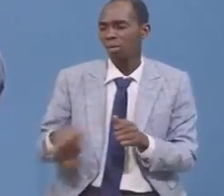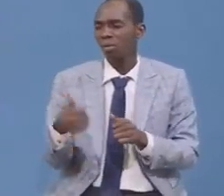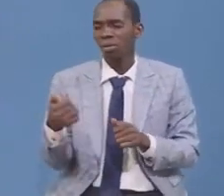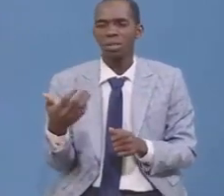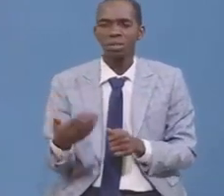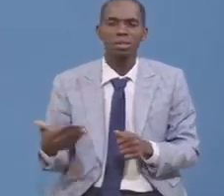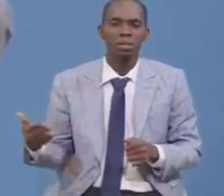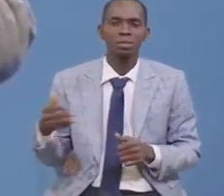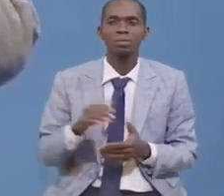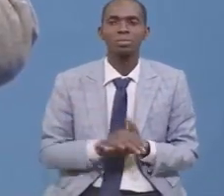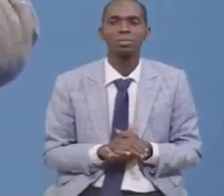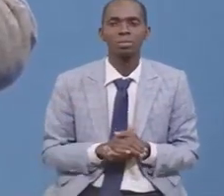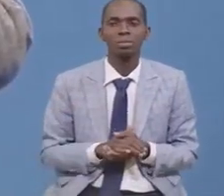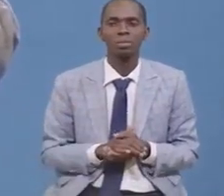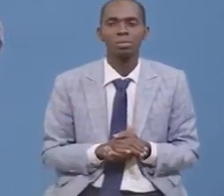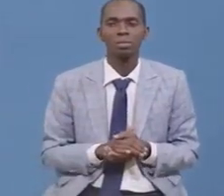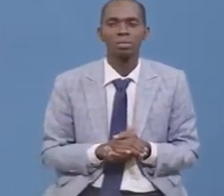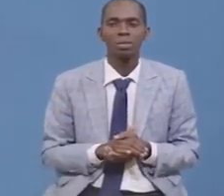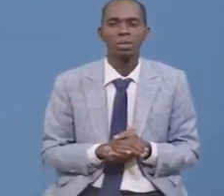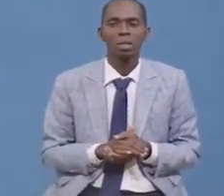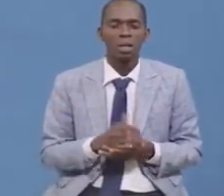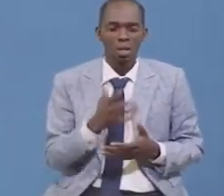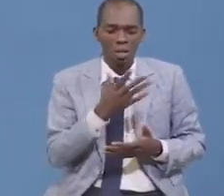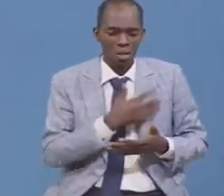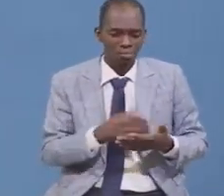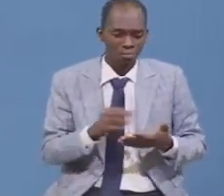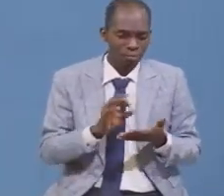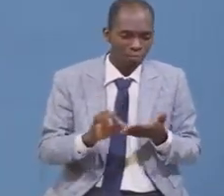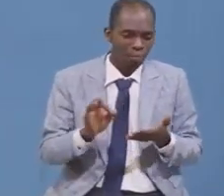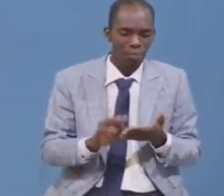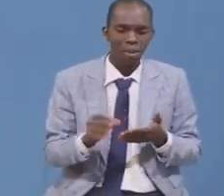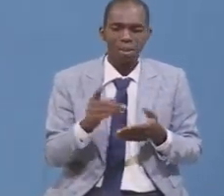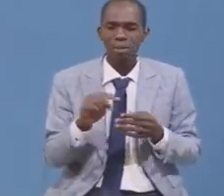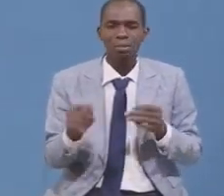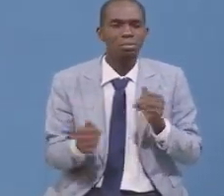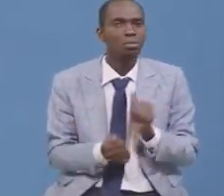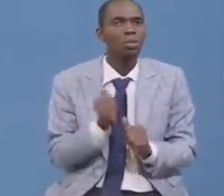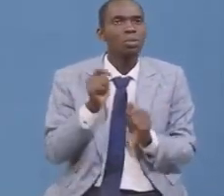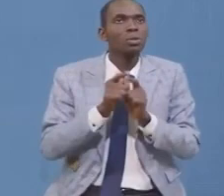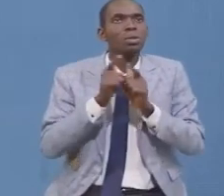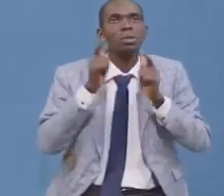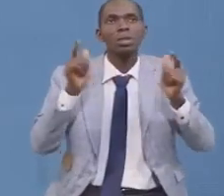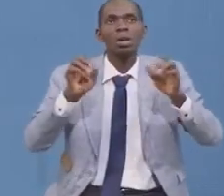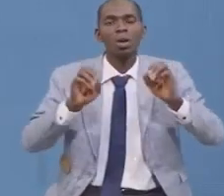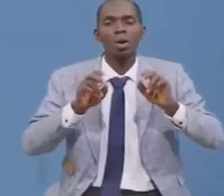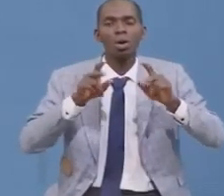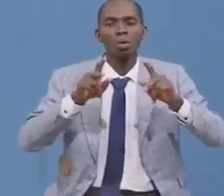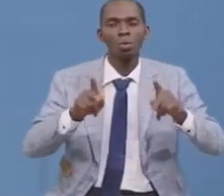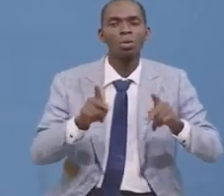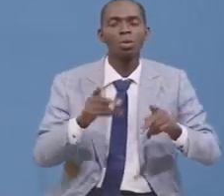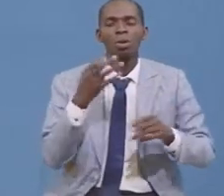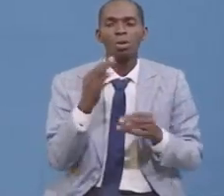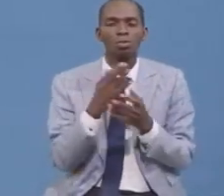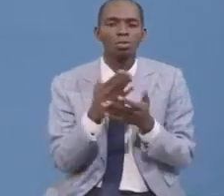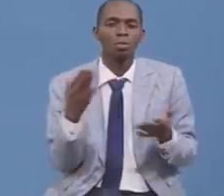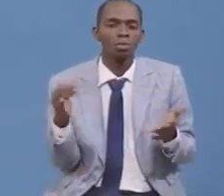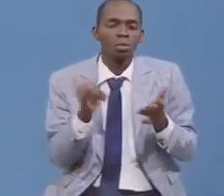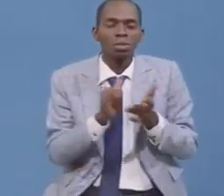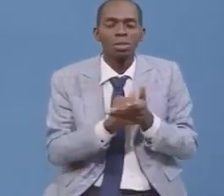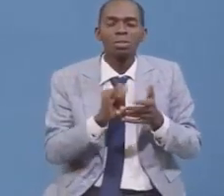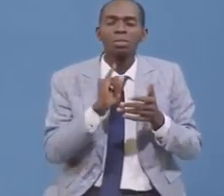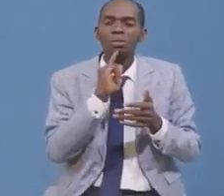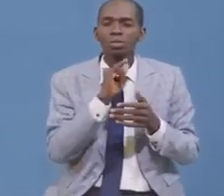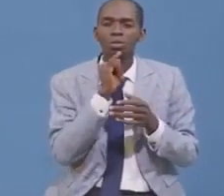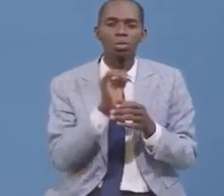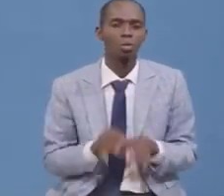వాటన్నిటిని విడిచిపెట్టాల్సి వచ్చింది. He counted the greatest privilege as something unworthy of his life. తన జీవితంలో